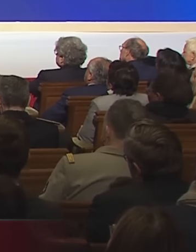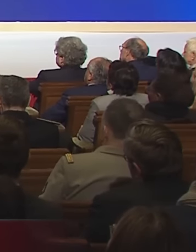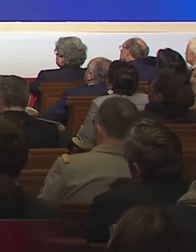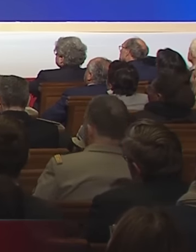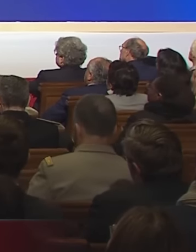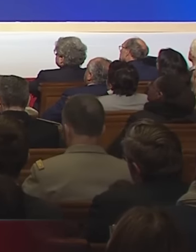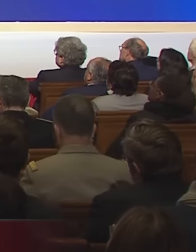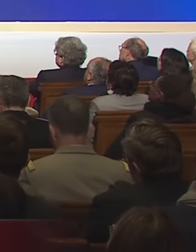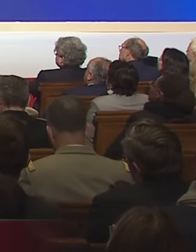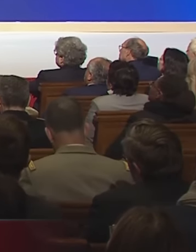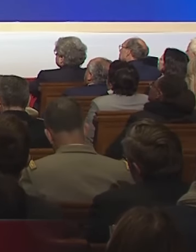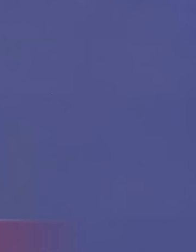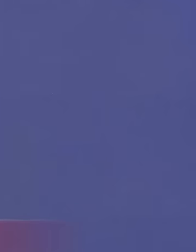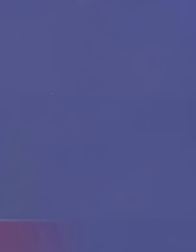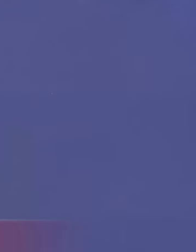décident par eux-mêmes.